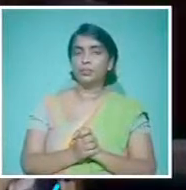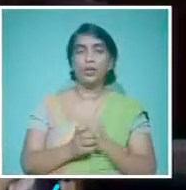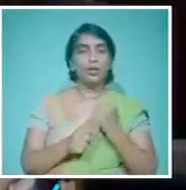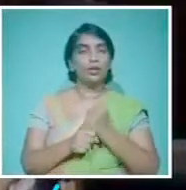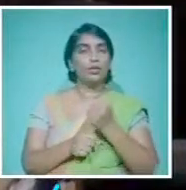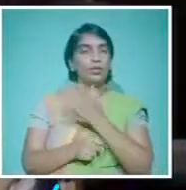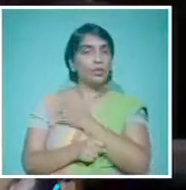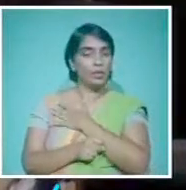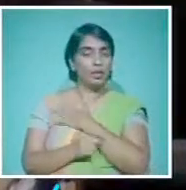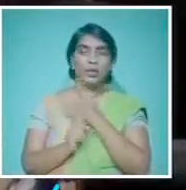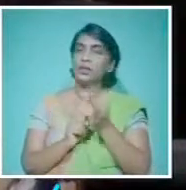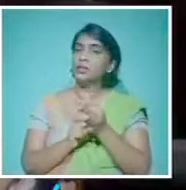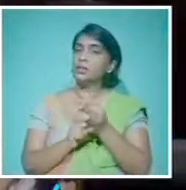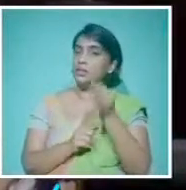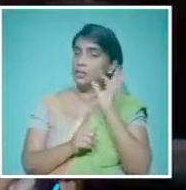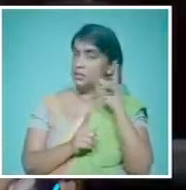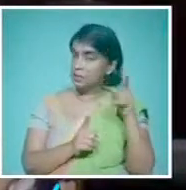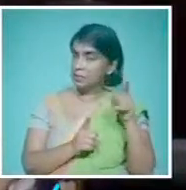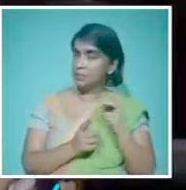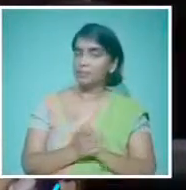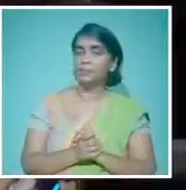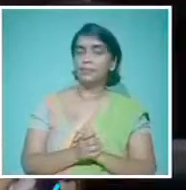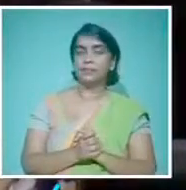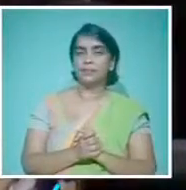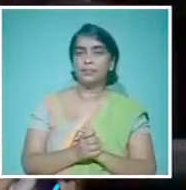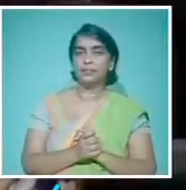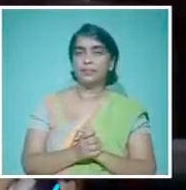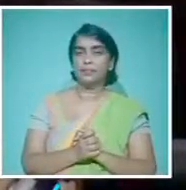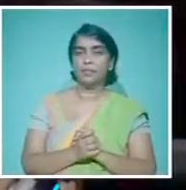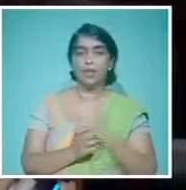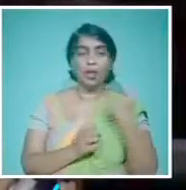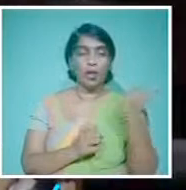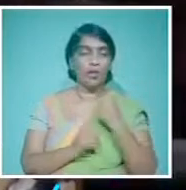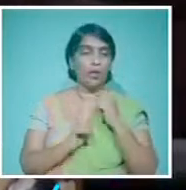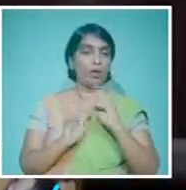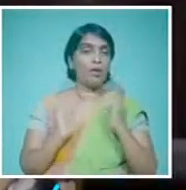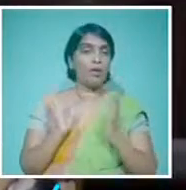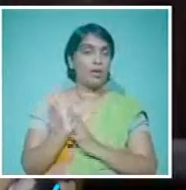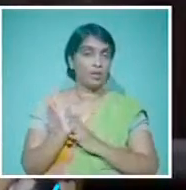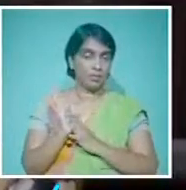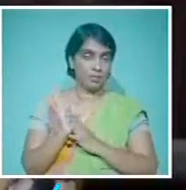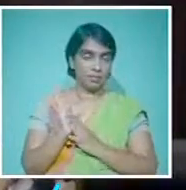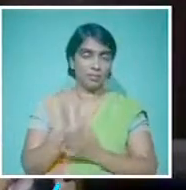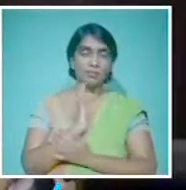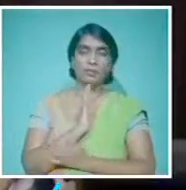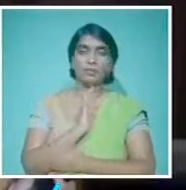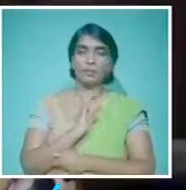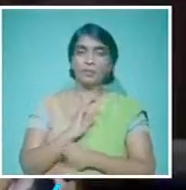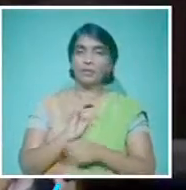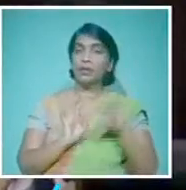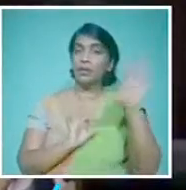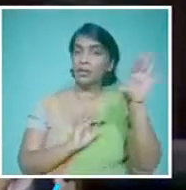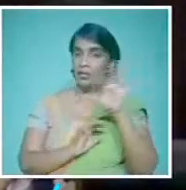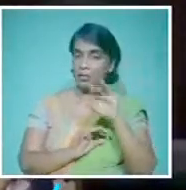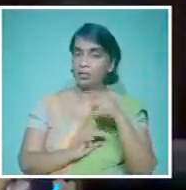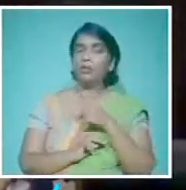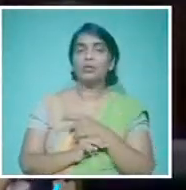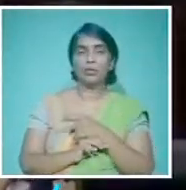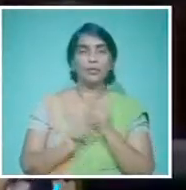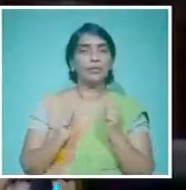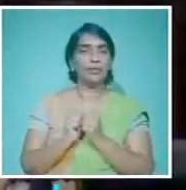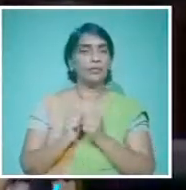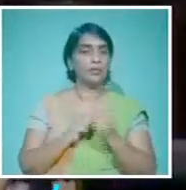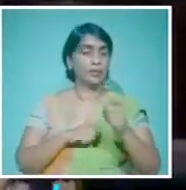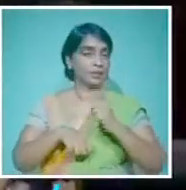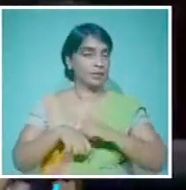ගෝඨාභය රාජපක්ෂ ජනාධිපතිතුමා නව අගමැතිවරයෙක්ව පත් කරන්න එතුමා කටයුතු